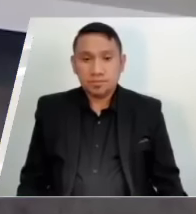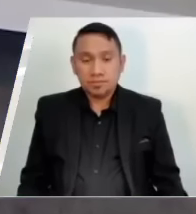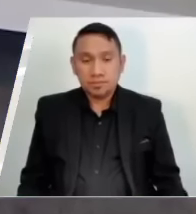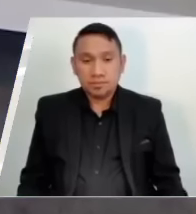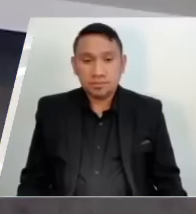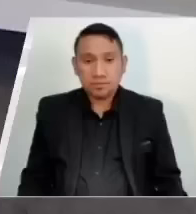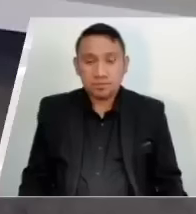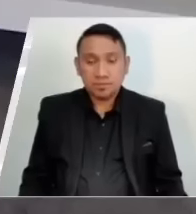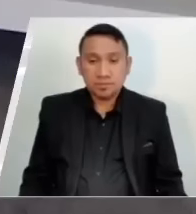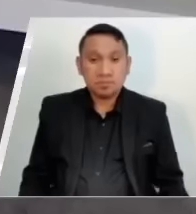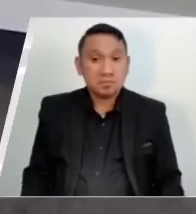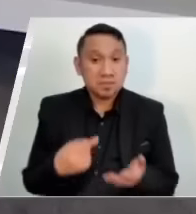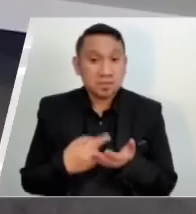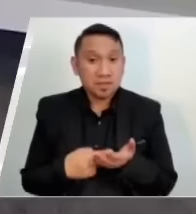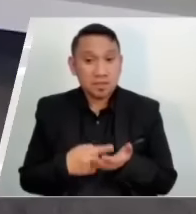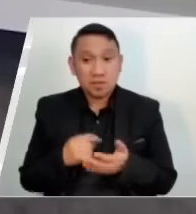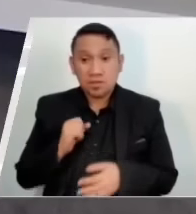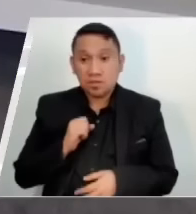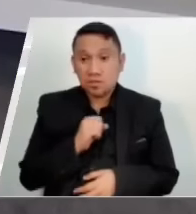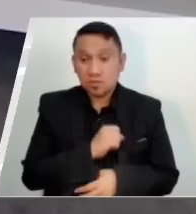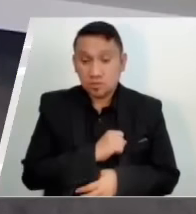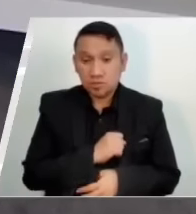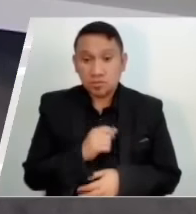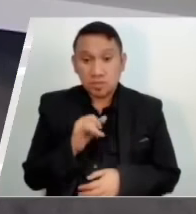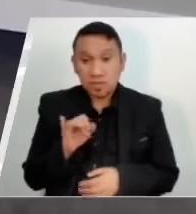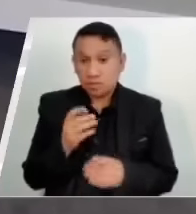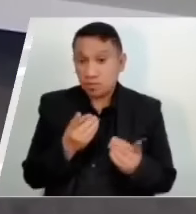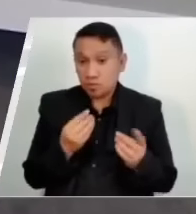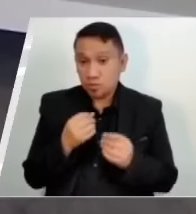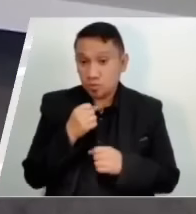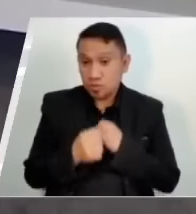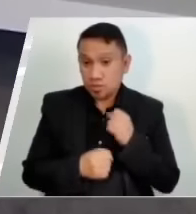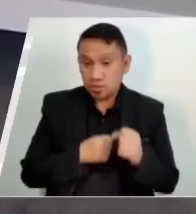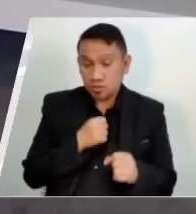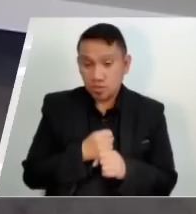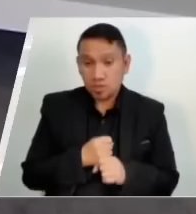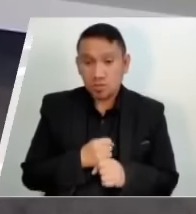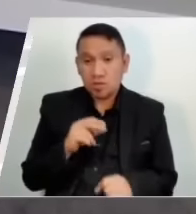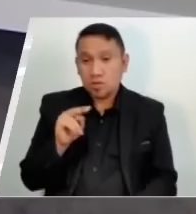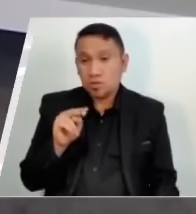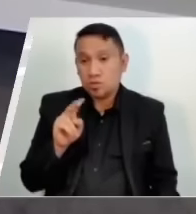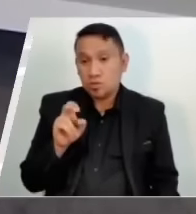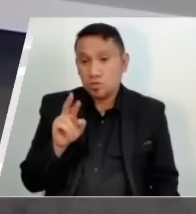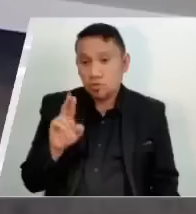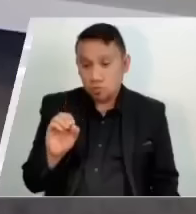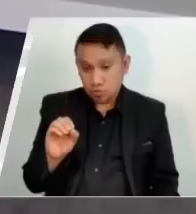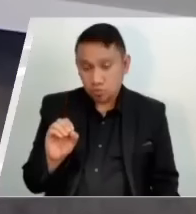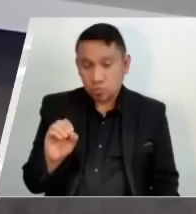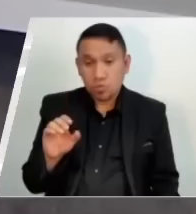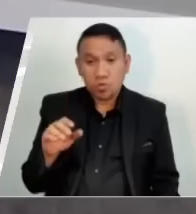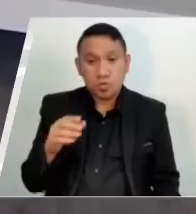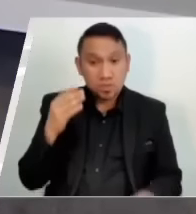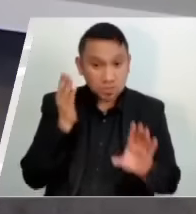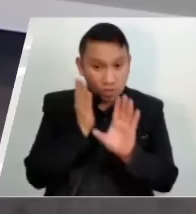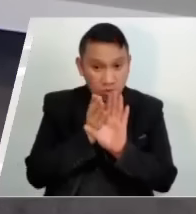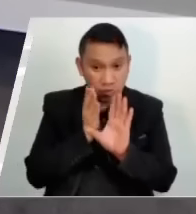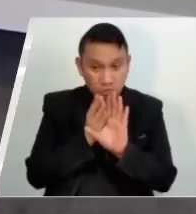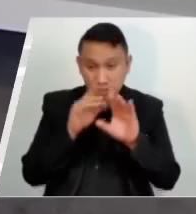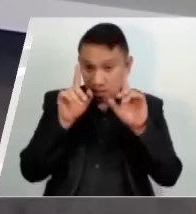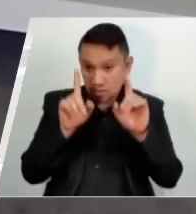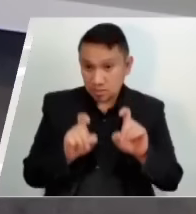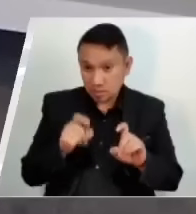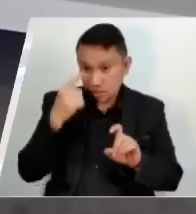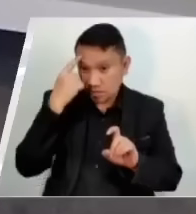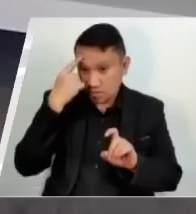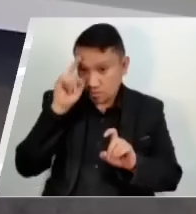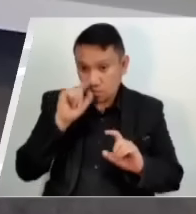Kinalakay sa Senado kung dapat nang gawing taon-taon ang neuropsychological exam para sa mga security guard. Kasunod yan ang mga nag-viral na